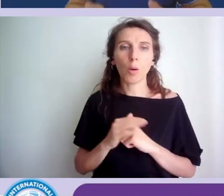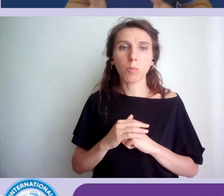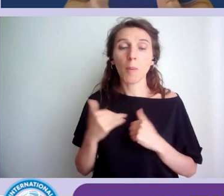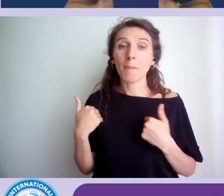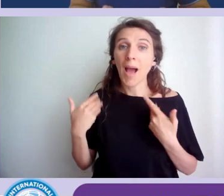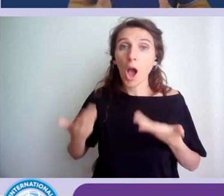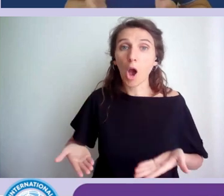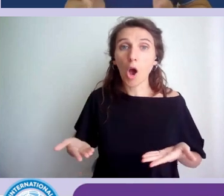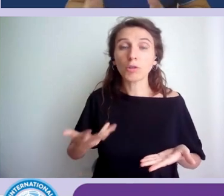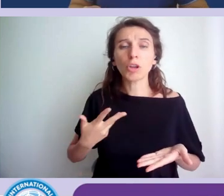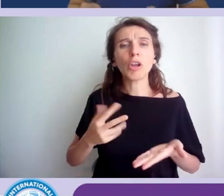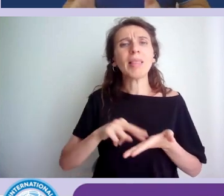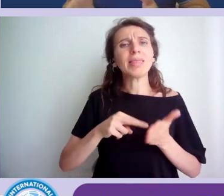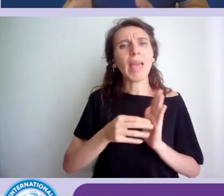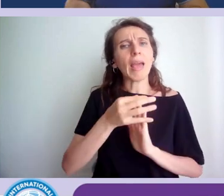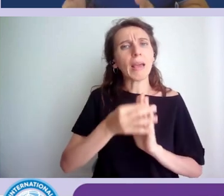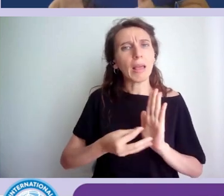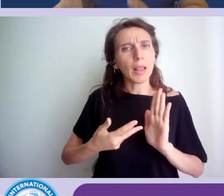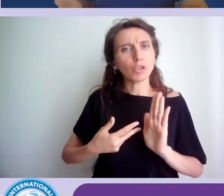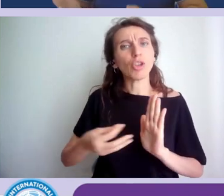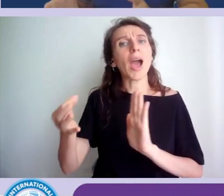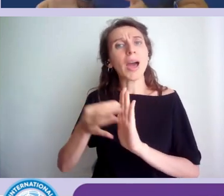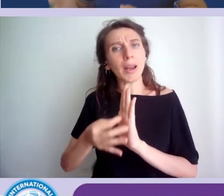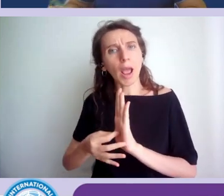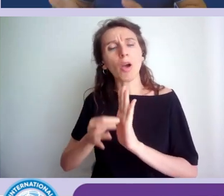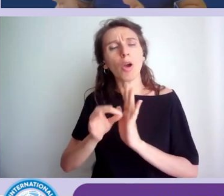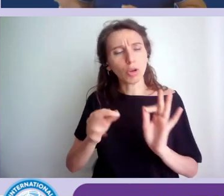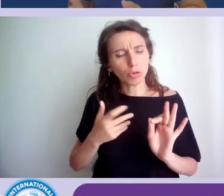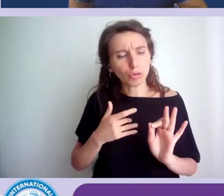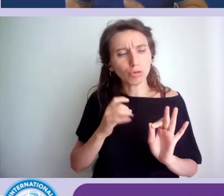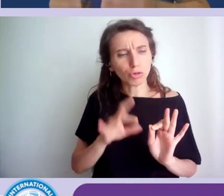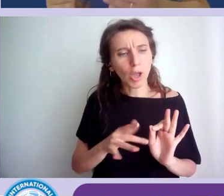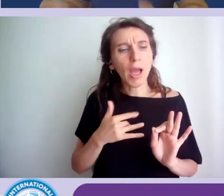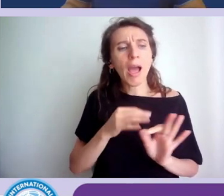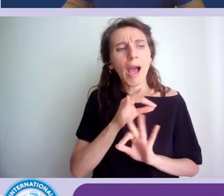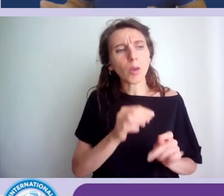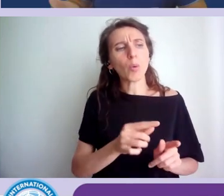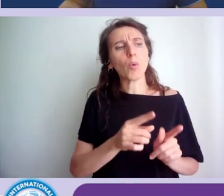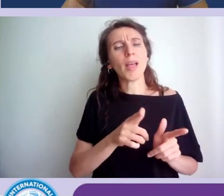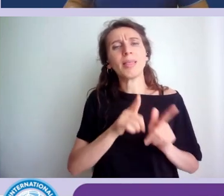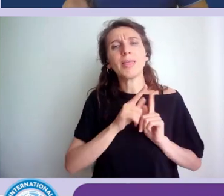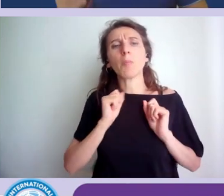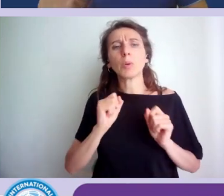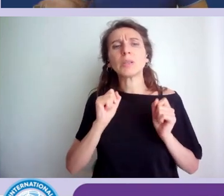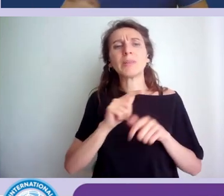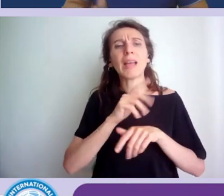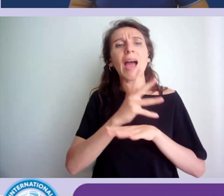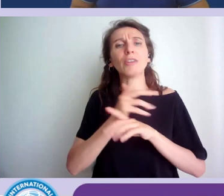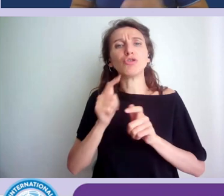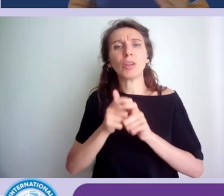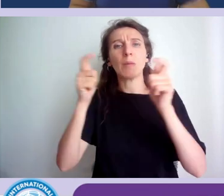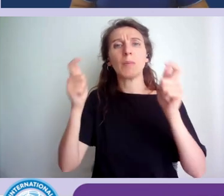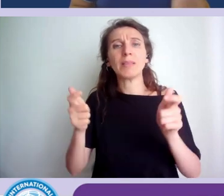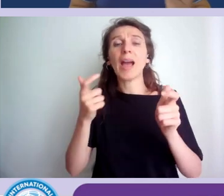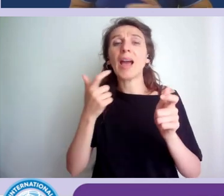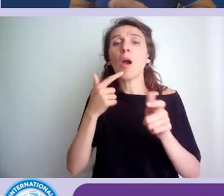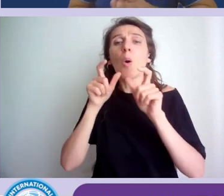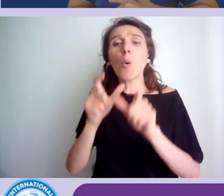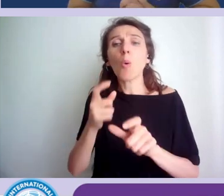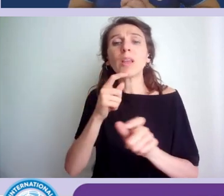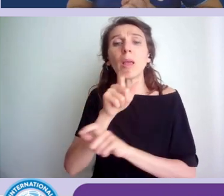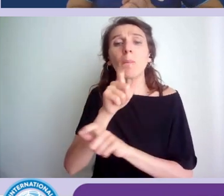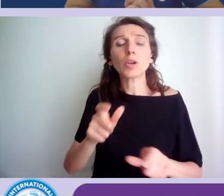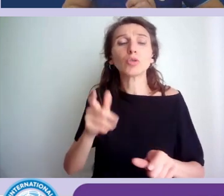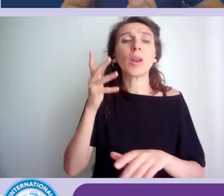ad oggi abbiamo delle tecniche delle regole che comunque ci consentono di incrementare l'accessibilità anche per chi ha disabilità